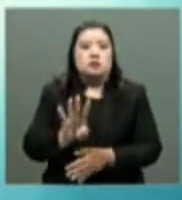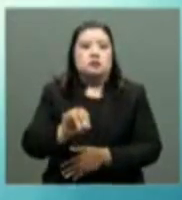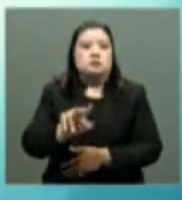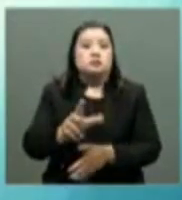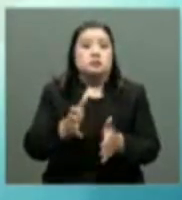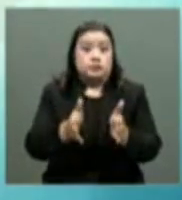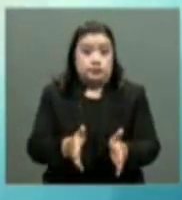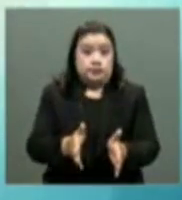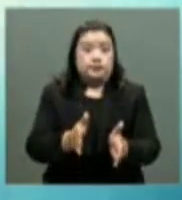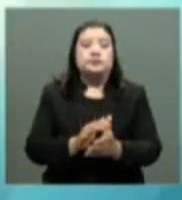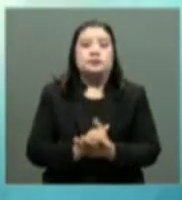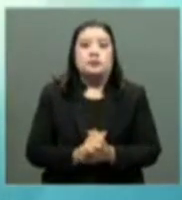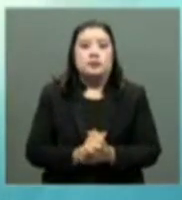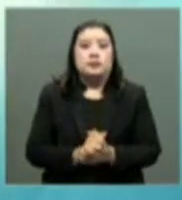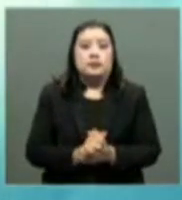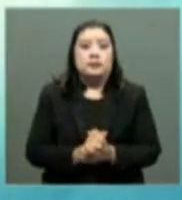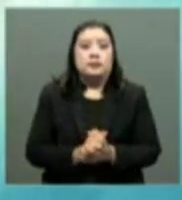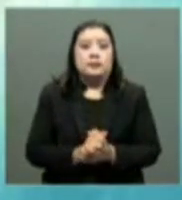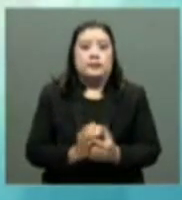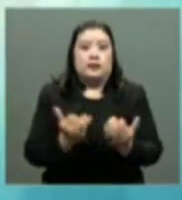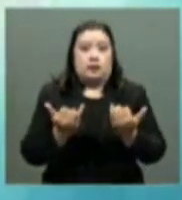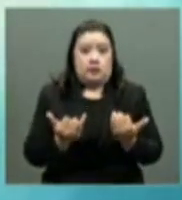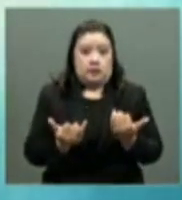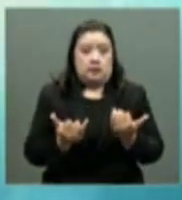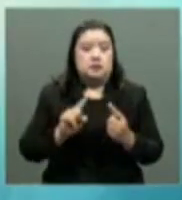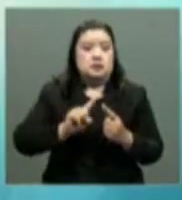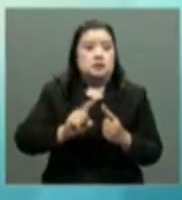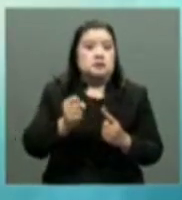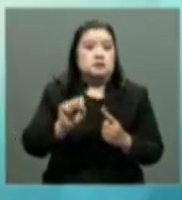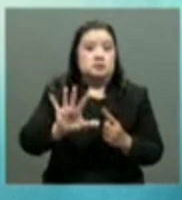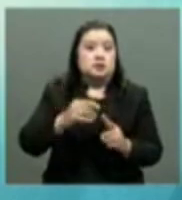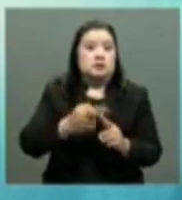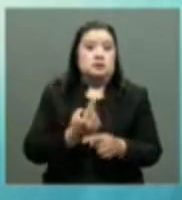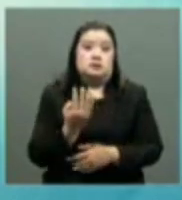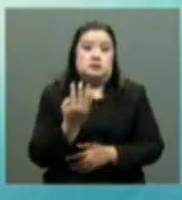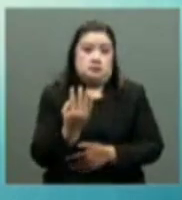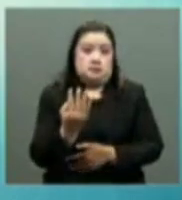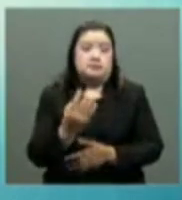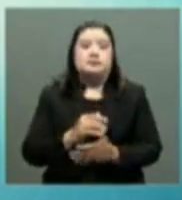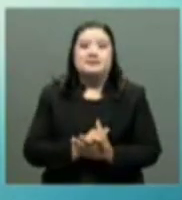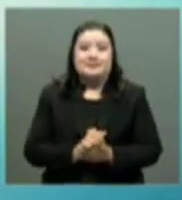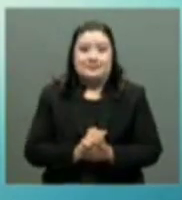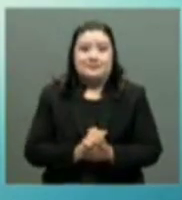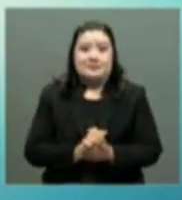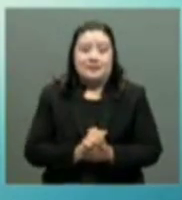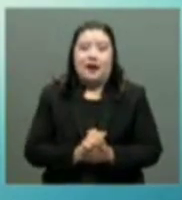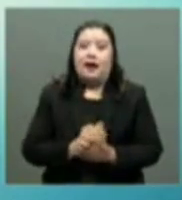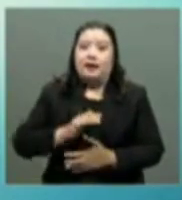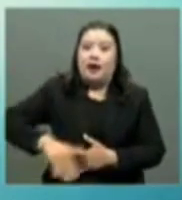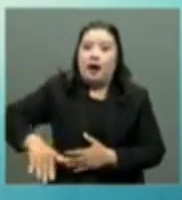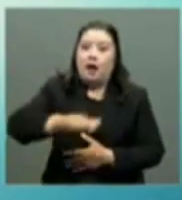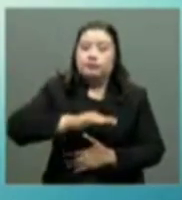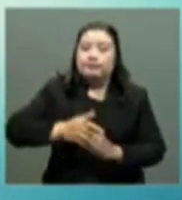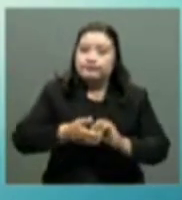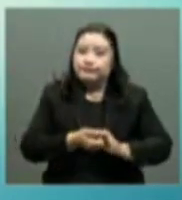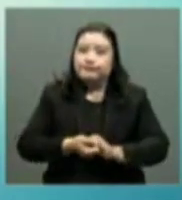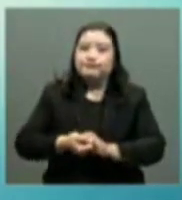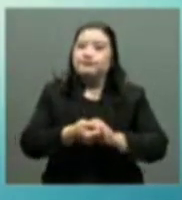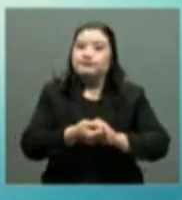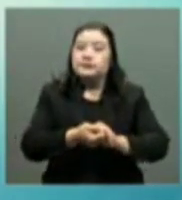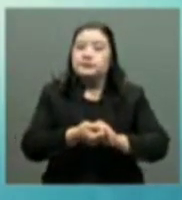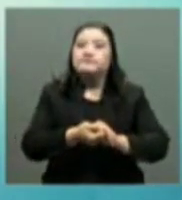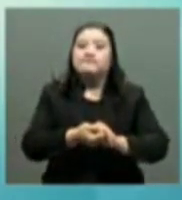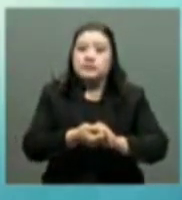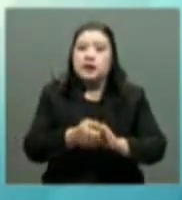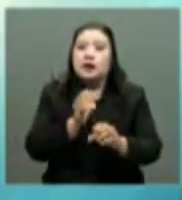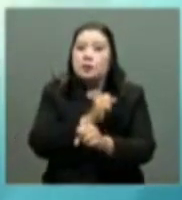ะครับท่านผู้ชมครับในวันนี้วันที่15เนี่ยถ้าพวกเราร่วมมือร่วมใจกันได้ดียิ่งขึ้นกว่านี้ก็